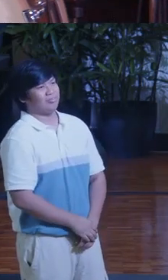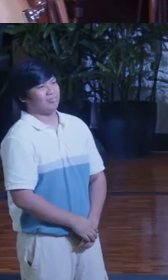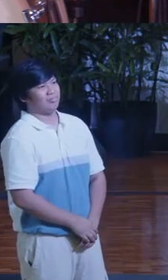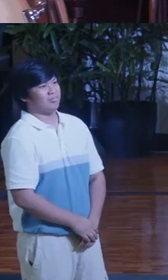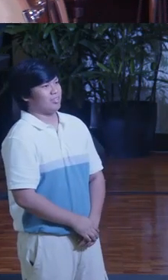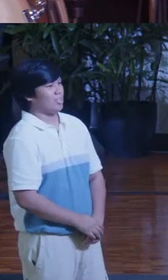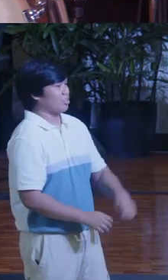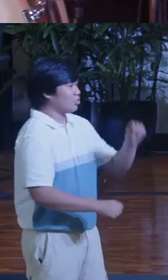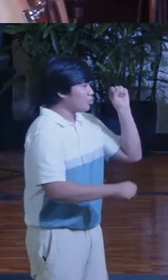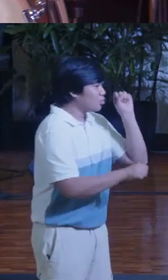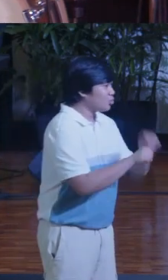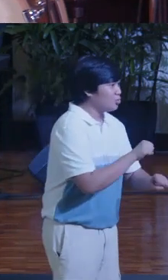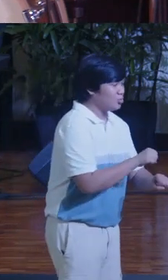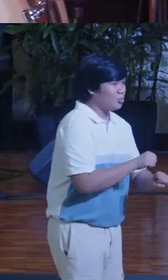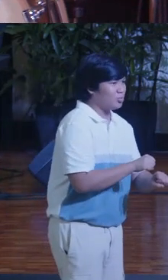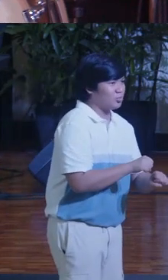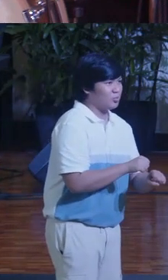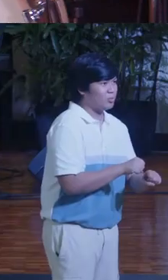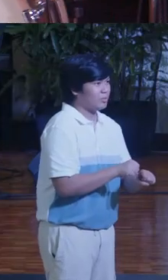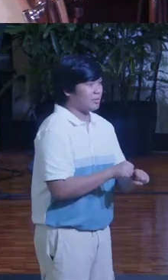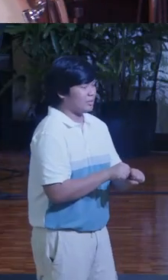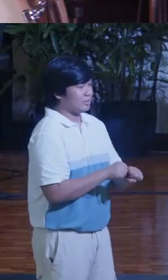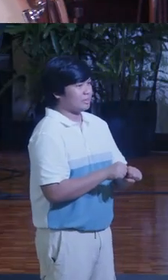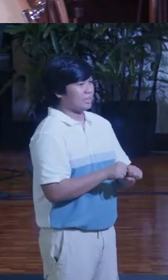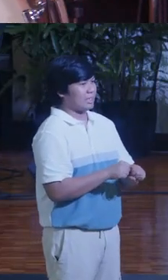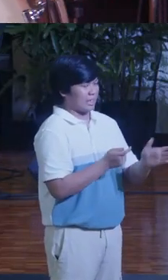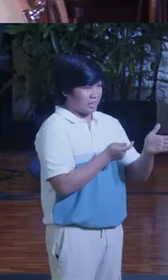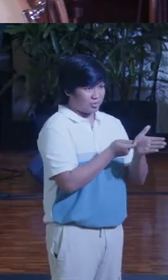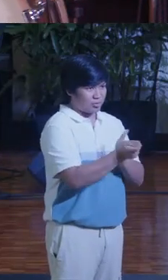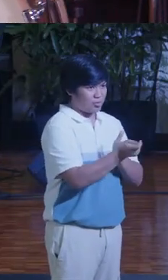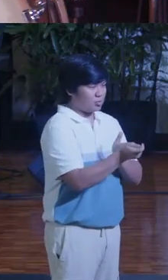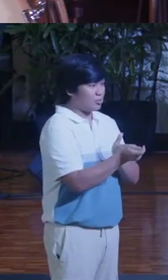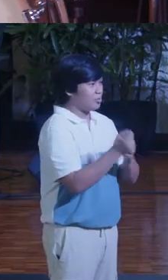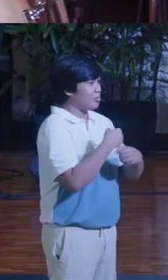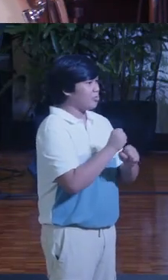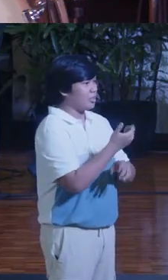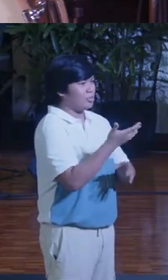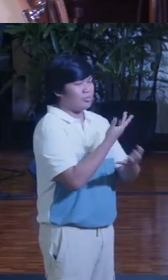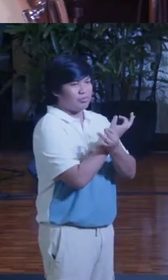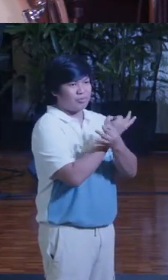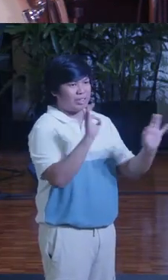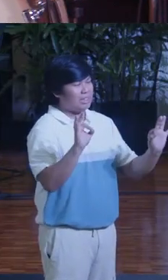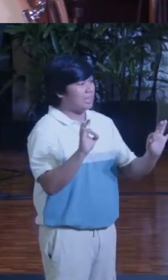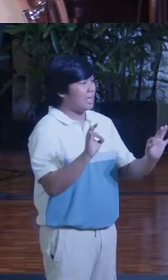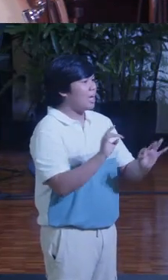will know the truth, and the truth will set you free.